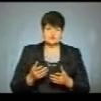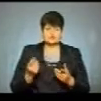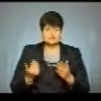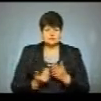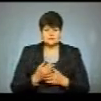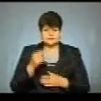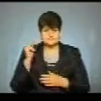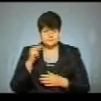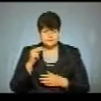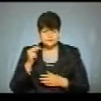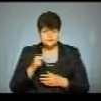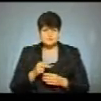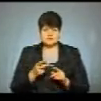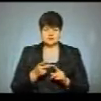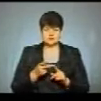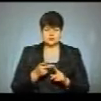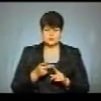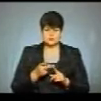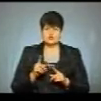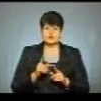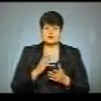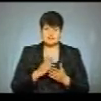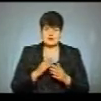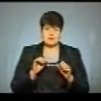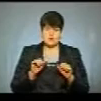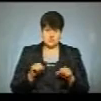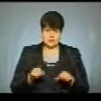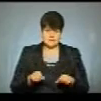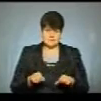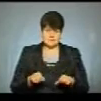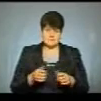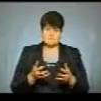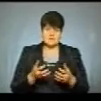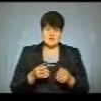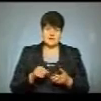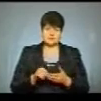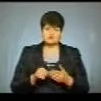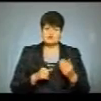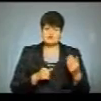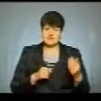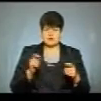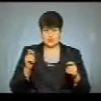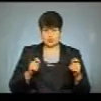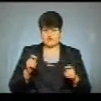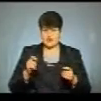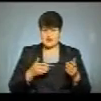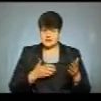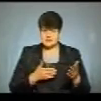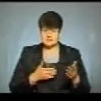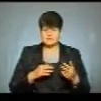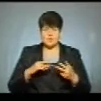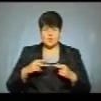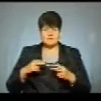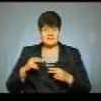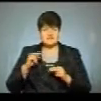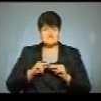програму. Друге, що є можливість прийняти участь в їхніх конференціях, обмін